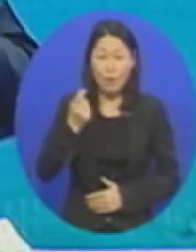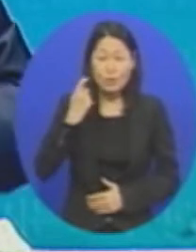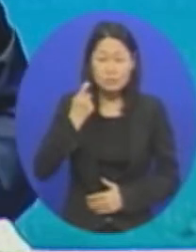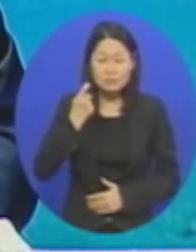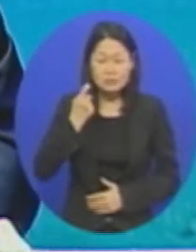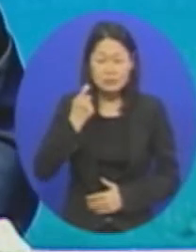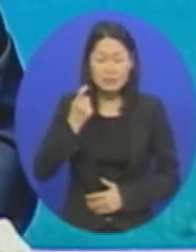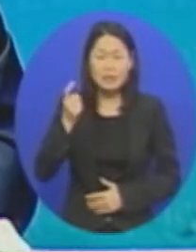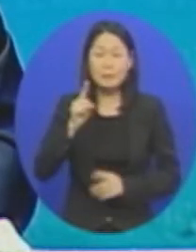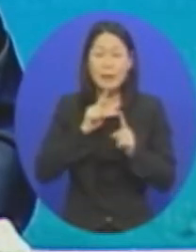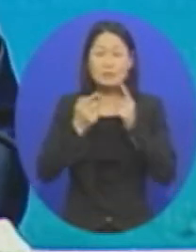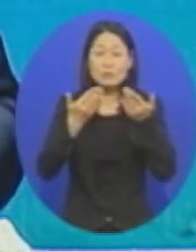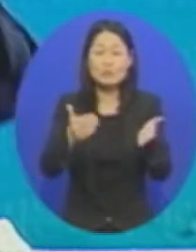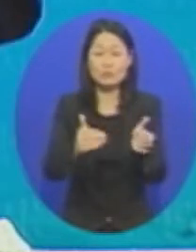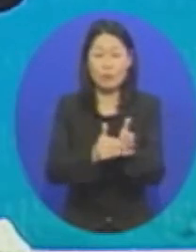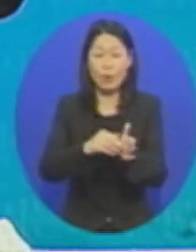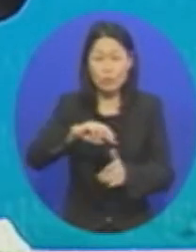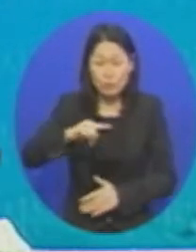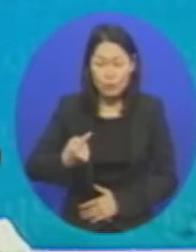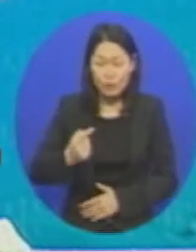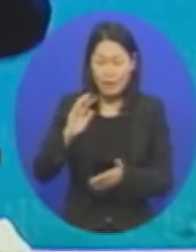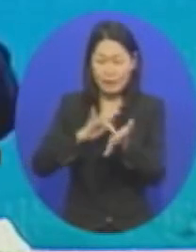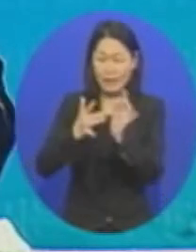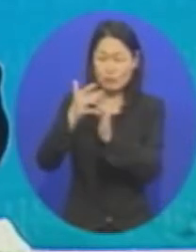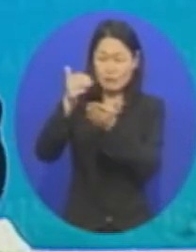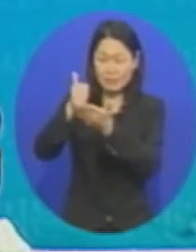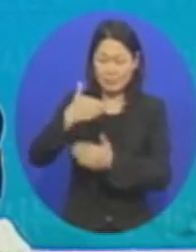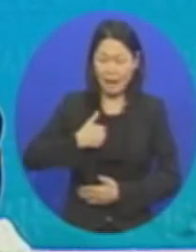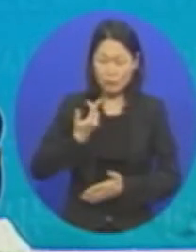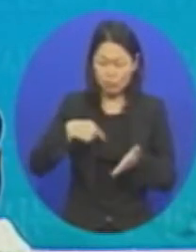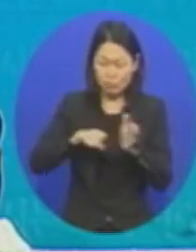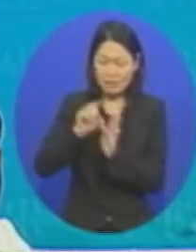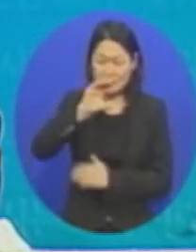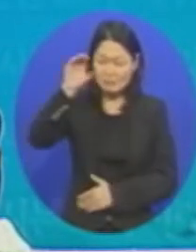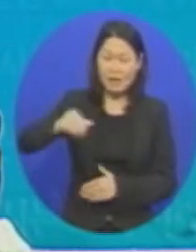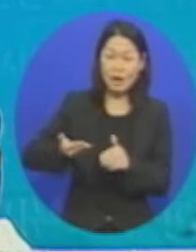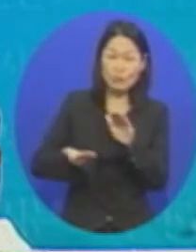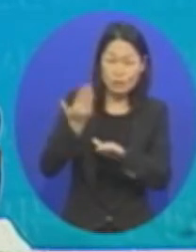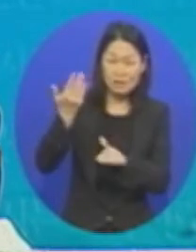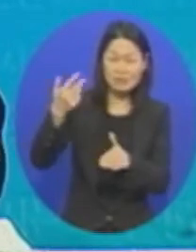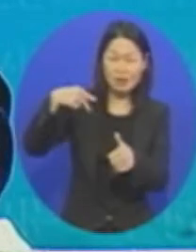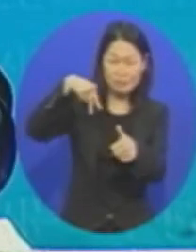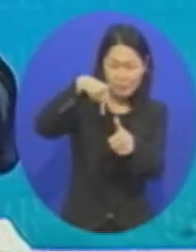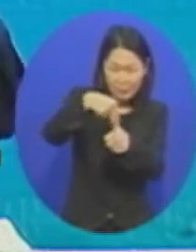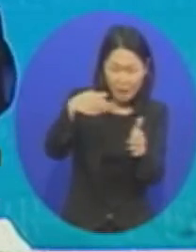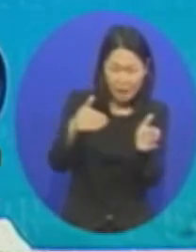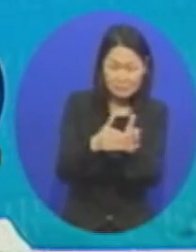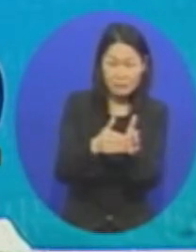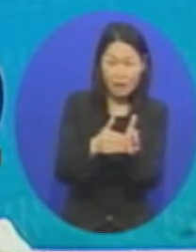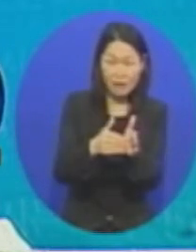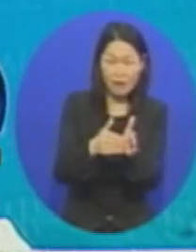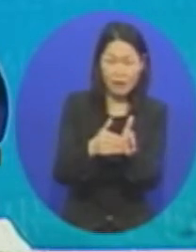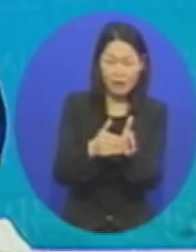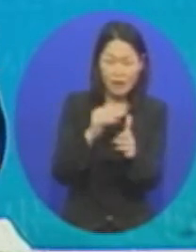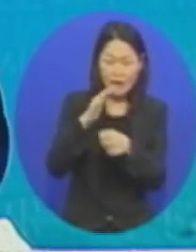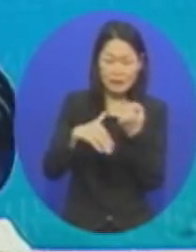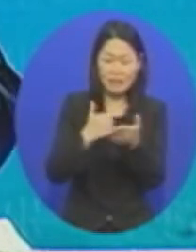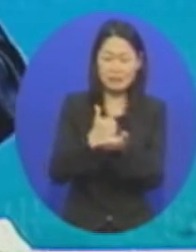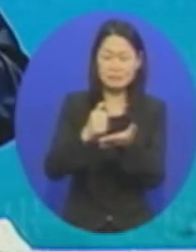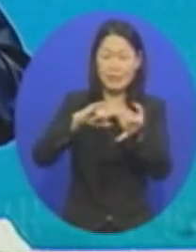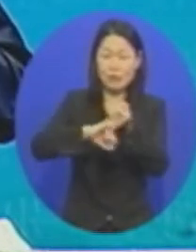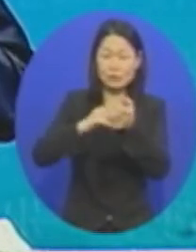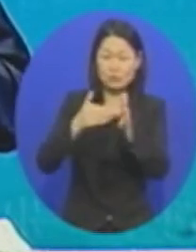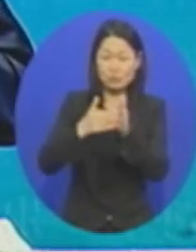말씀해 주셔도 예수님 나 위에 십자가에서 죽으셨습니다 내가 하나님이 약속하셨습니다